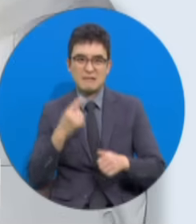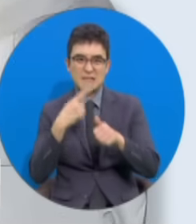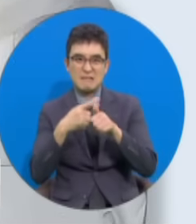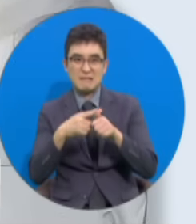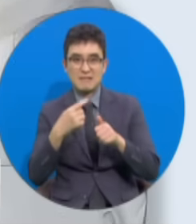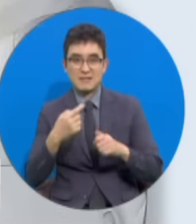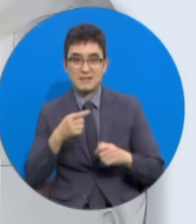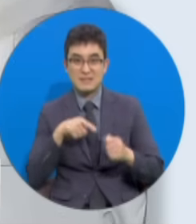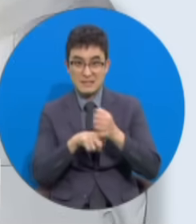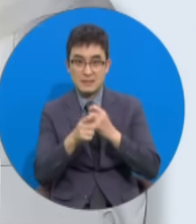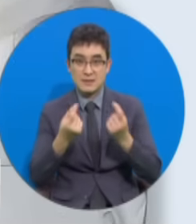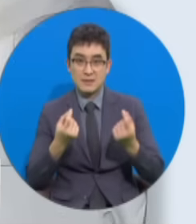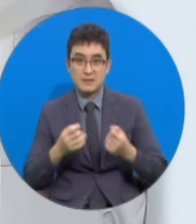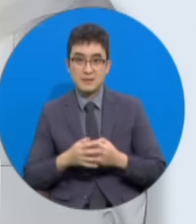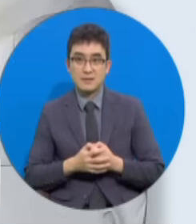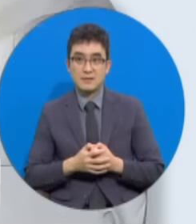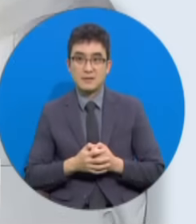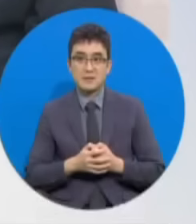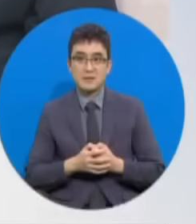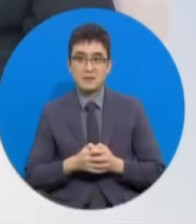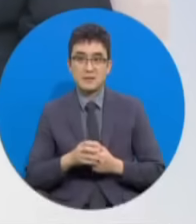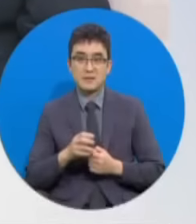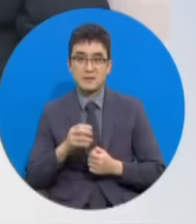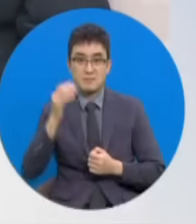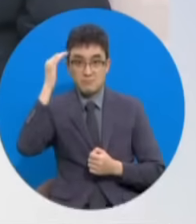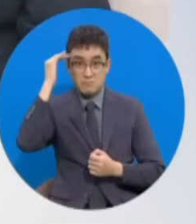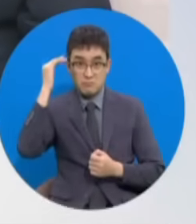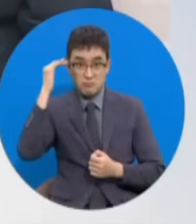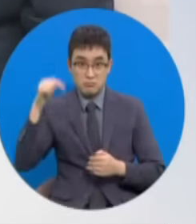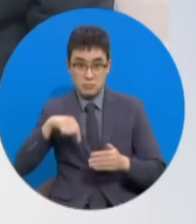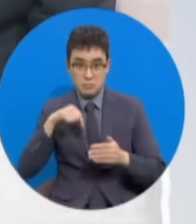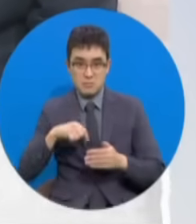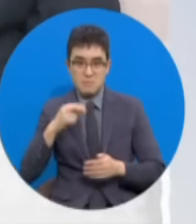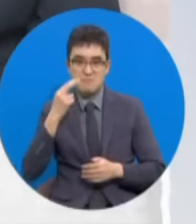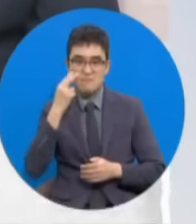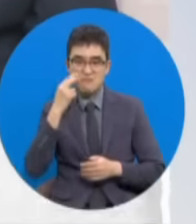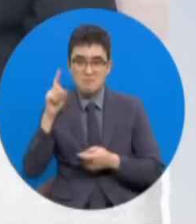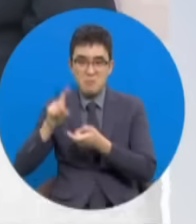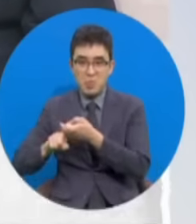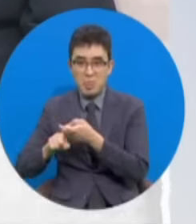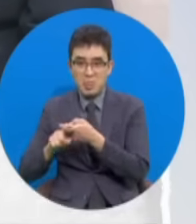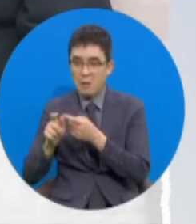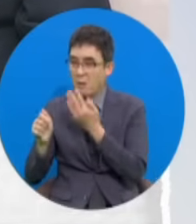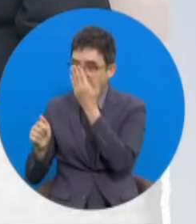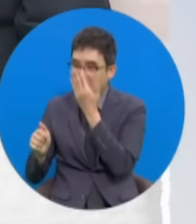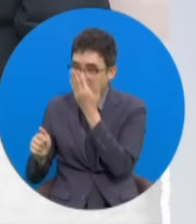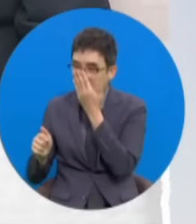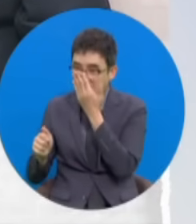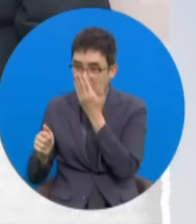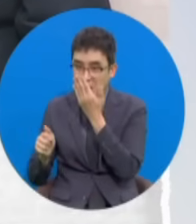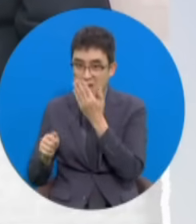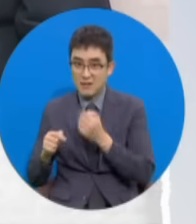미제의 앞잡이가 독립적 국가적 의미를 가진 대한민국이란 말로 대한민국 괴뢰 이런 말이 안 맞죠.